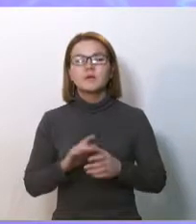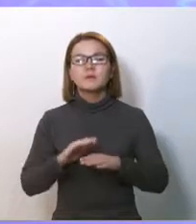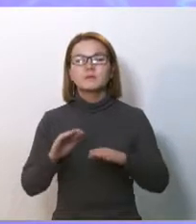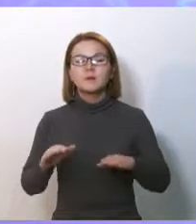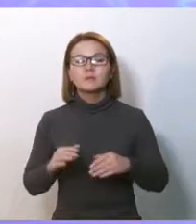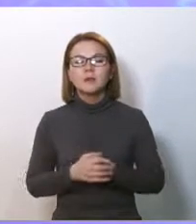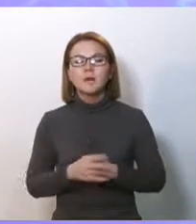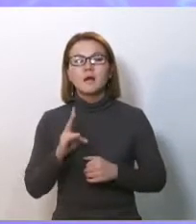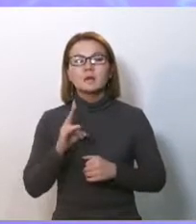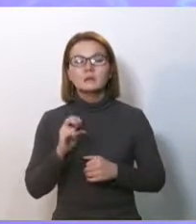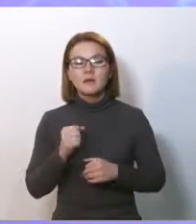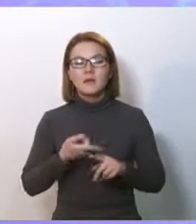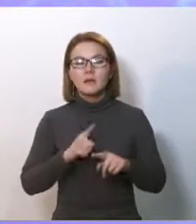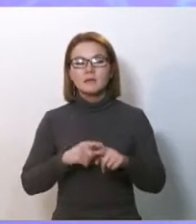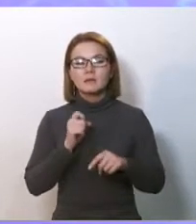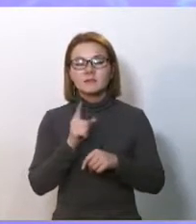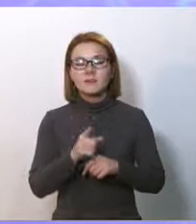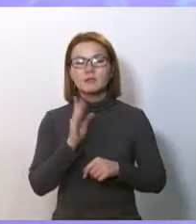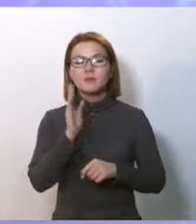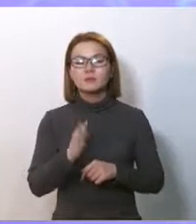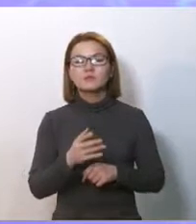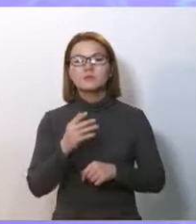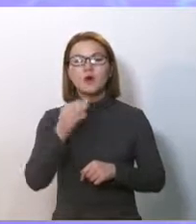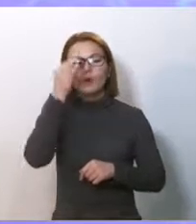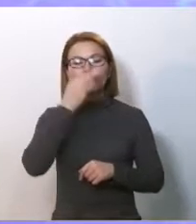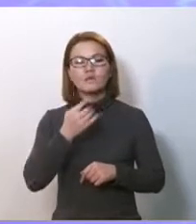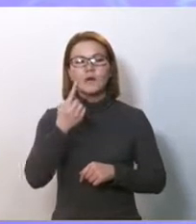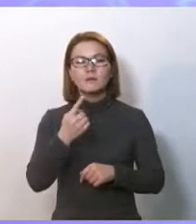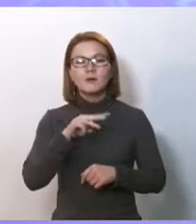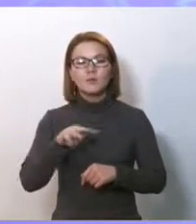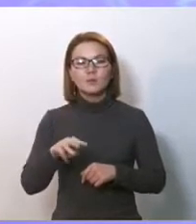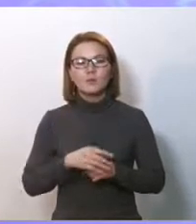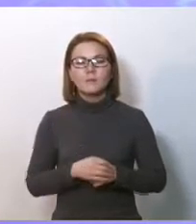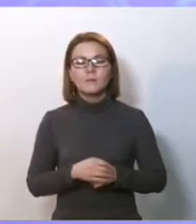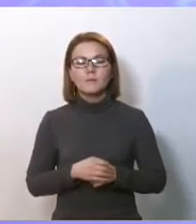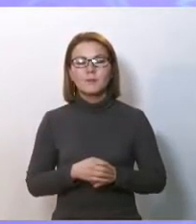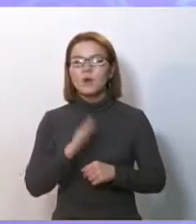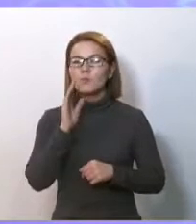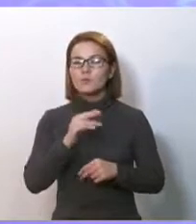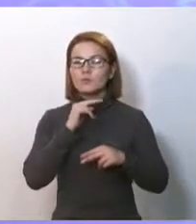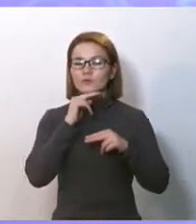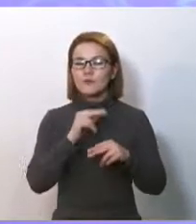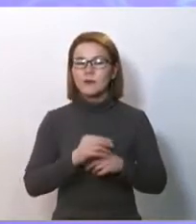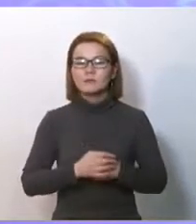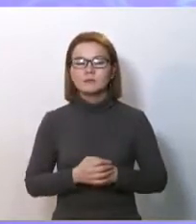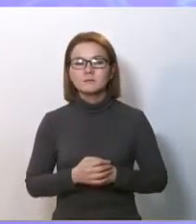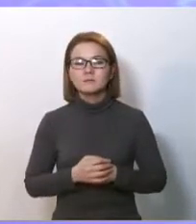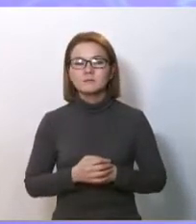Ребята, на это задание у вас будет ровно 1 минута. Будьте внимательны.